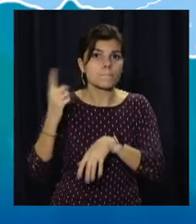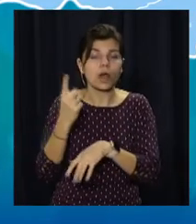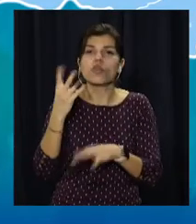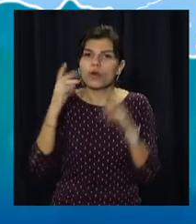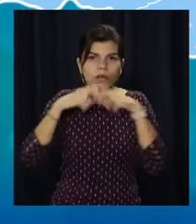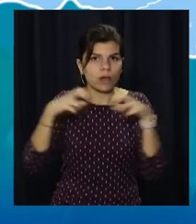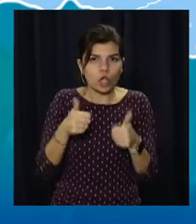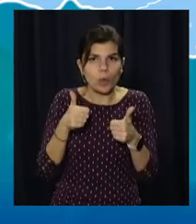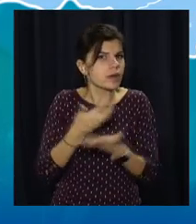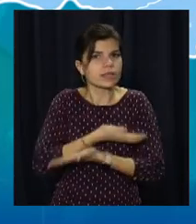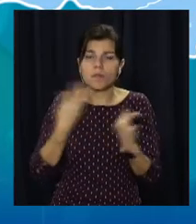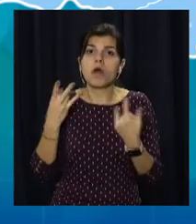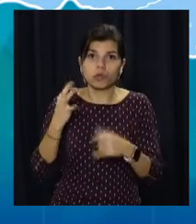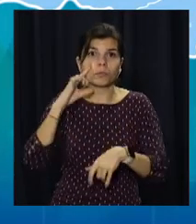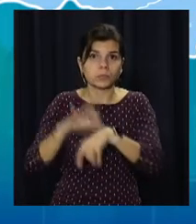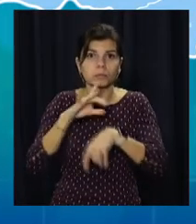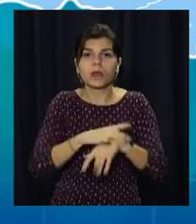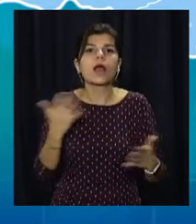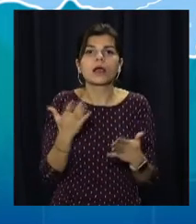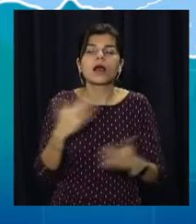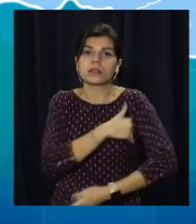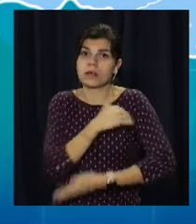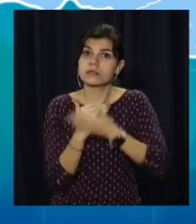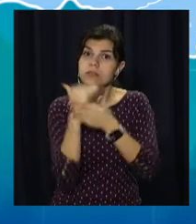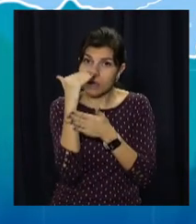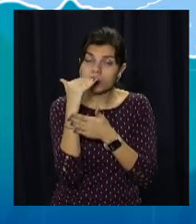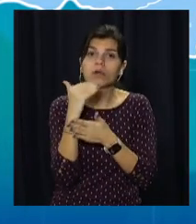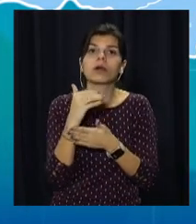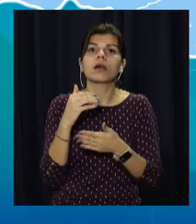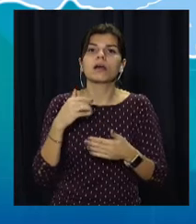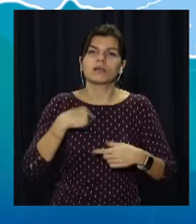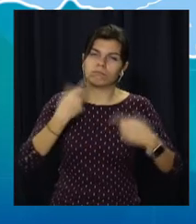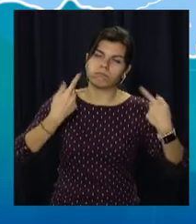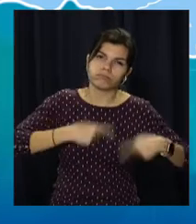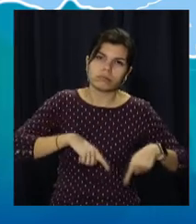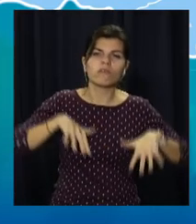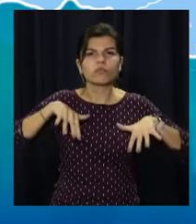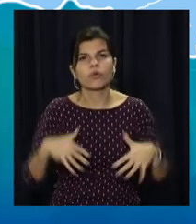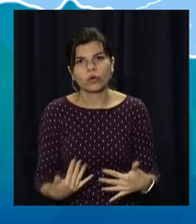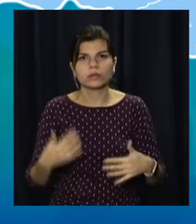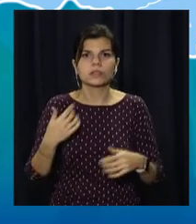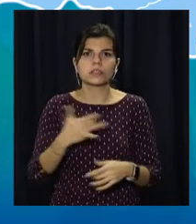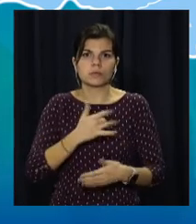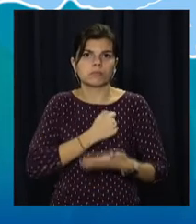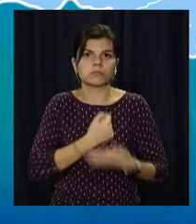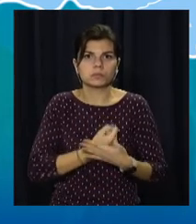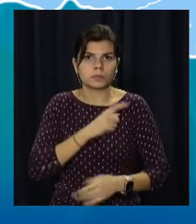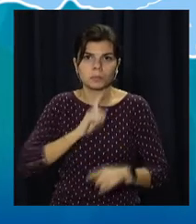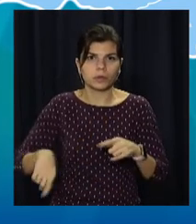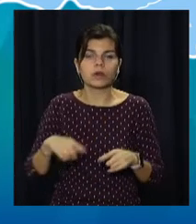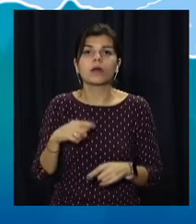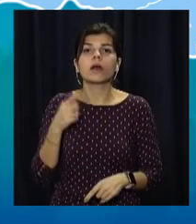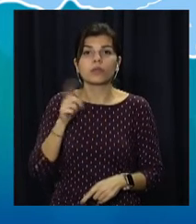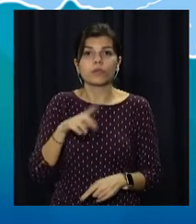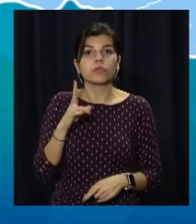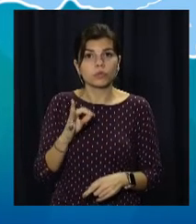вивчений, проте вже зафіксовані симптоми – підвищена температура, апатія, втомлюваність, прискорене серцебиття. Але при цьому